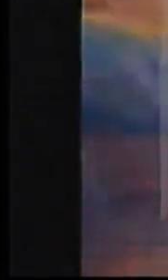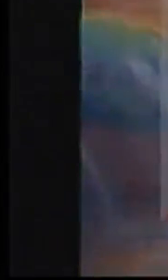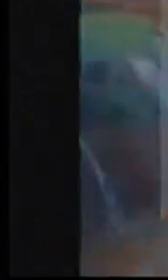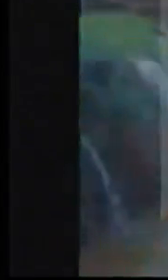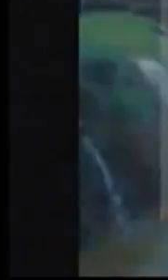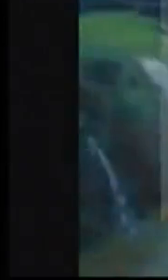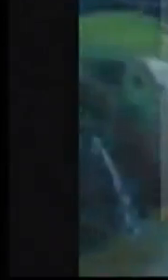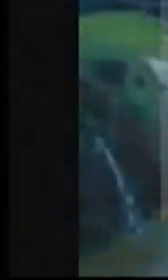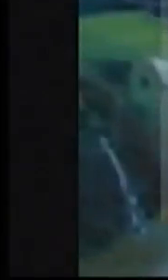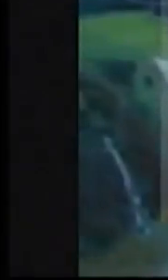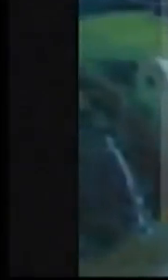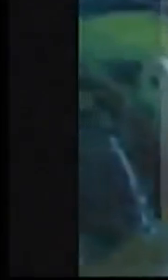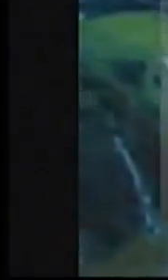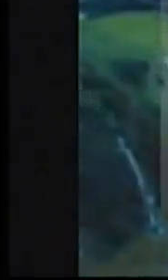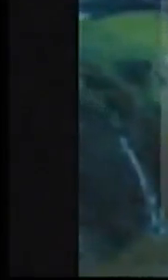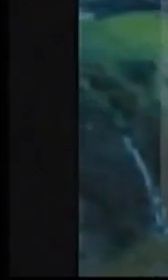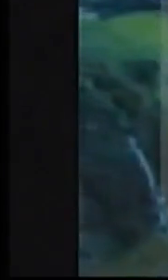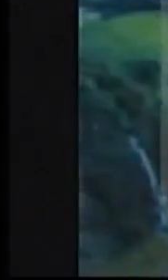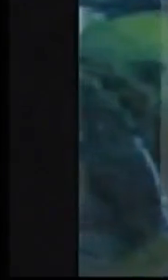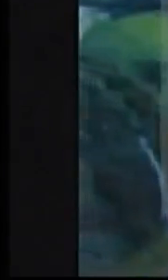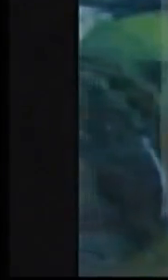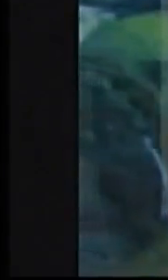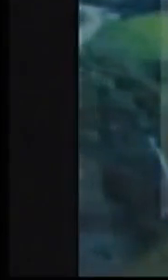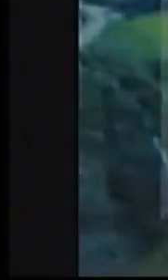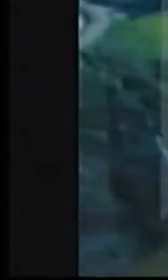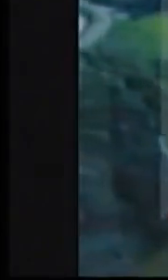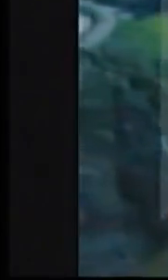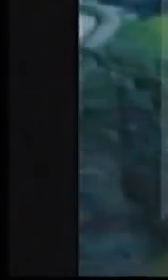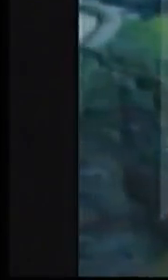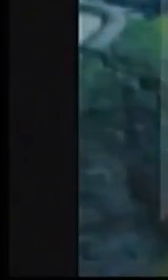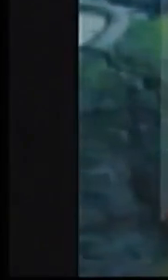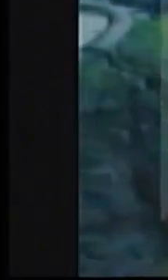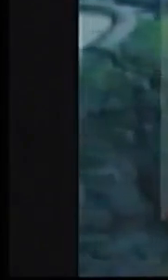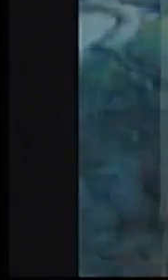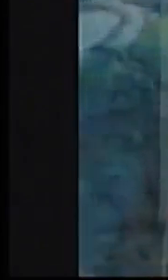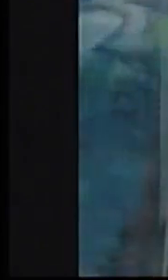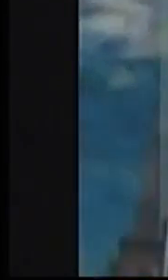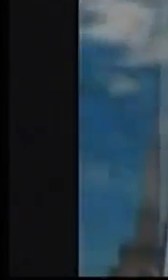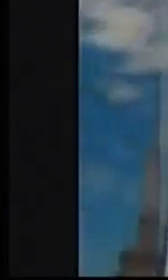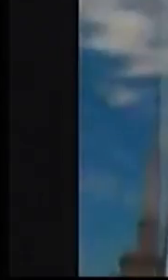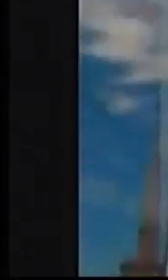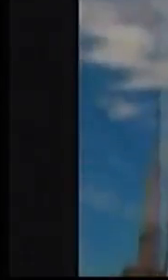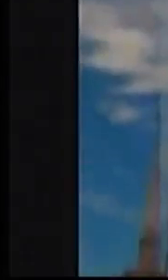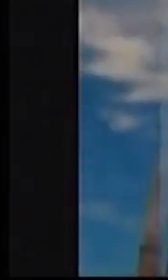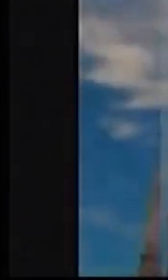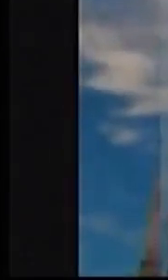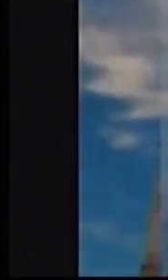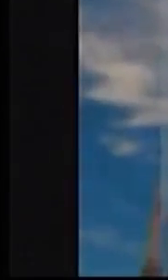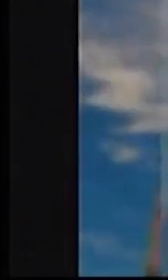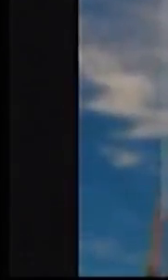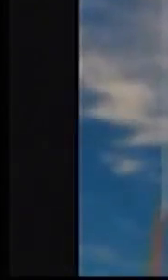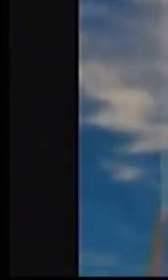mo'y buhay. Lupang hinirang, dulan ka ng magiting,